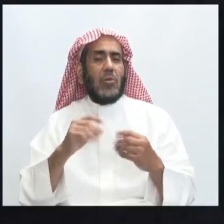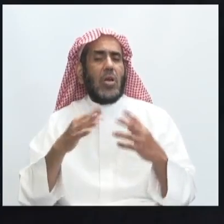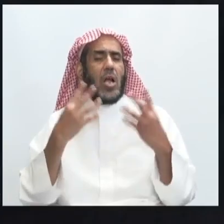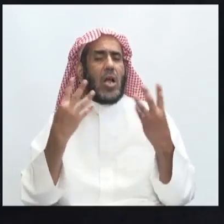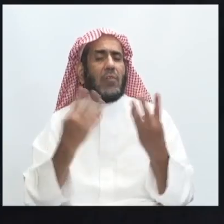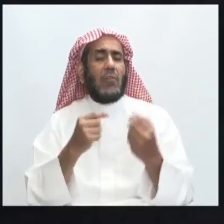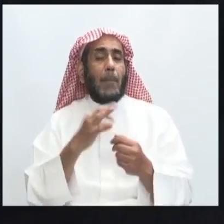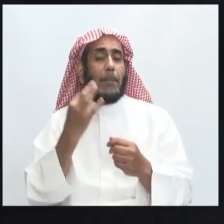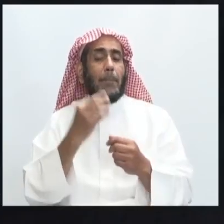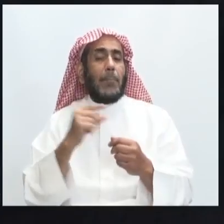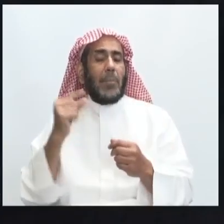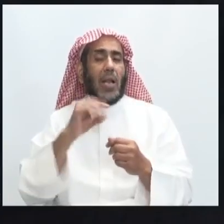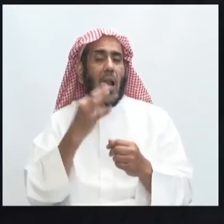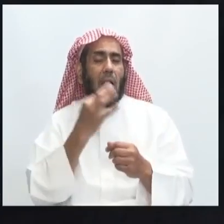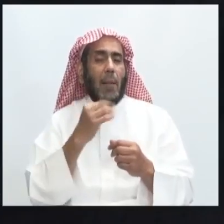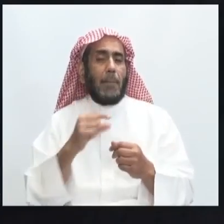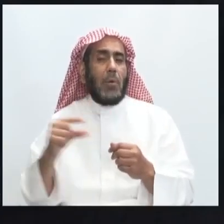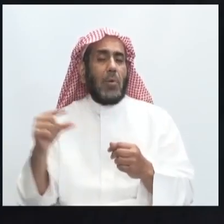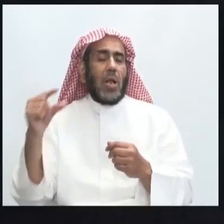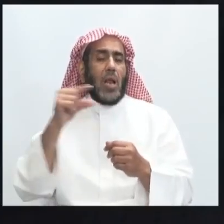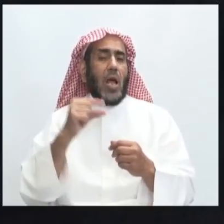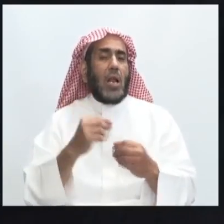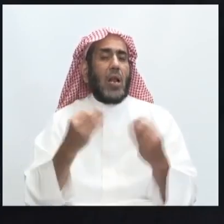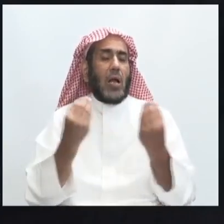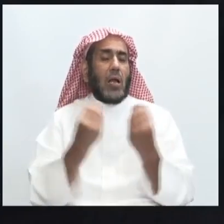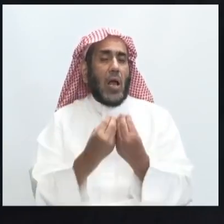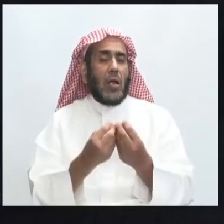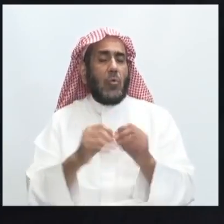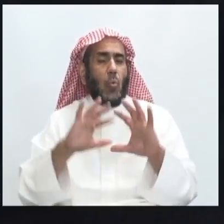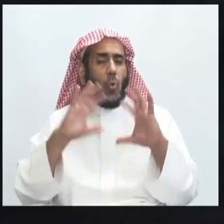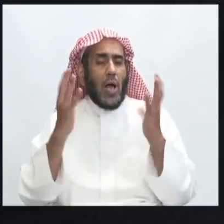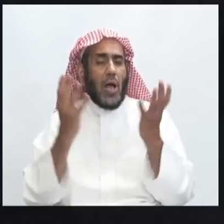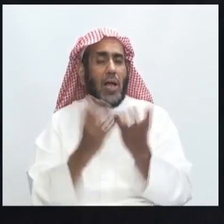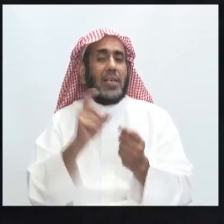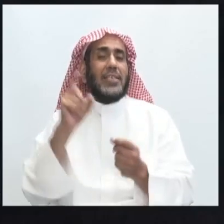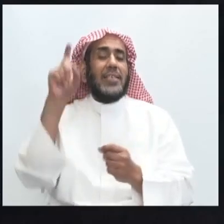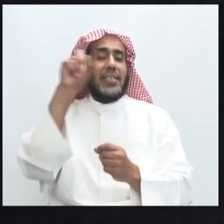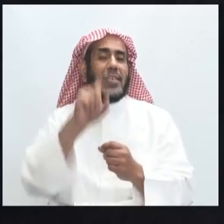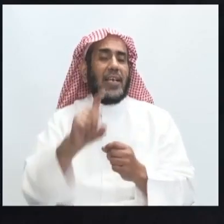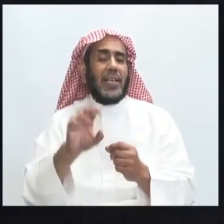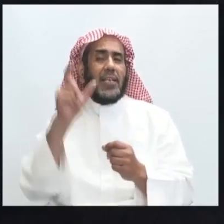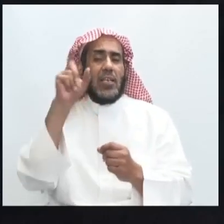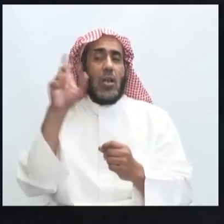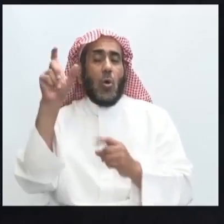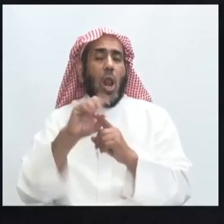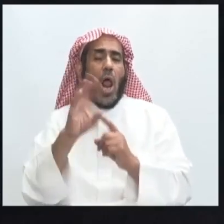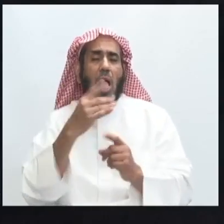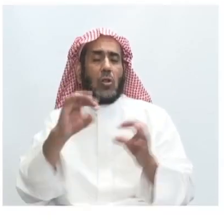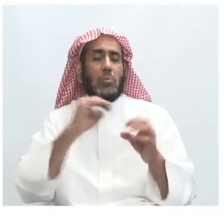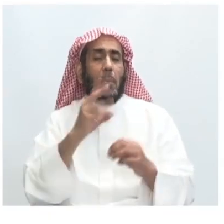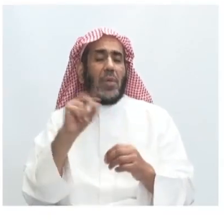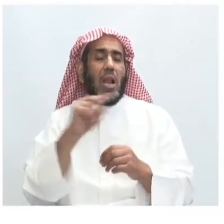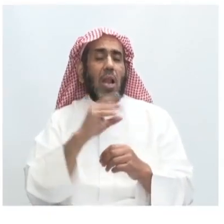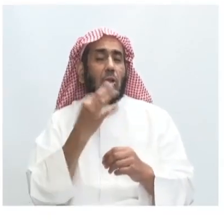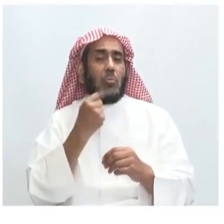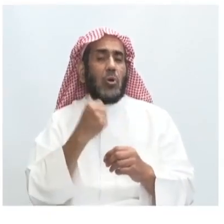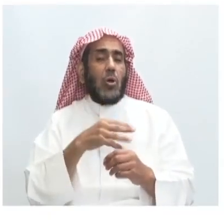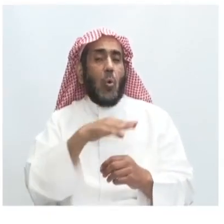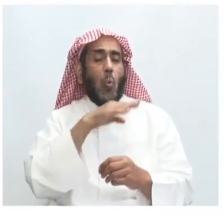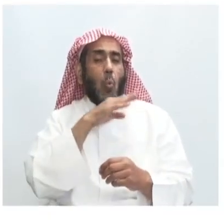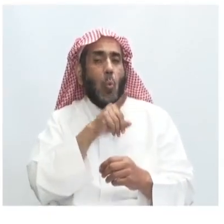تفهم تفهم من خلال الكلام ومن خلال القرائن من خلال حالك او حال السائل انه لا يطلب اجابه مثل ان يطلب منك